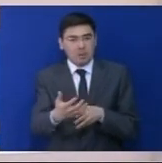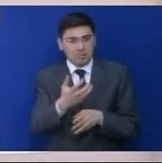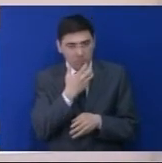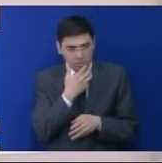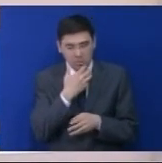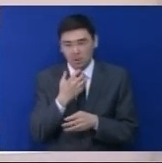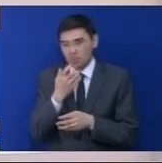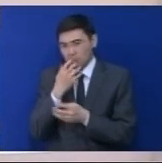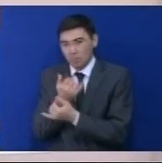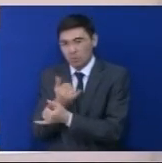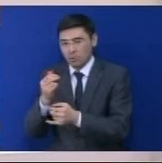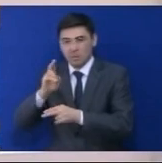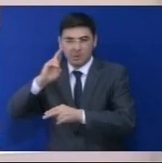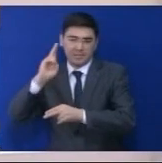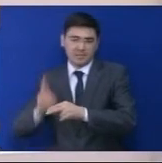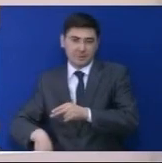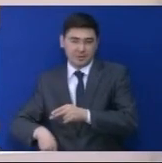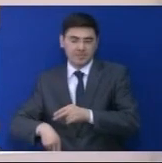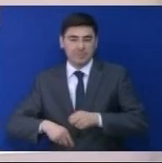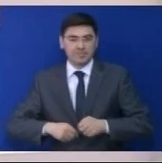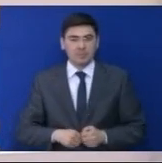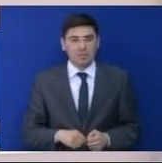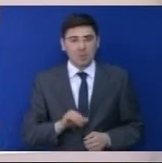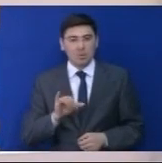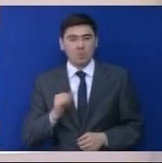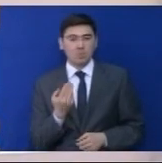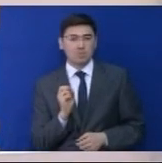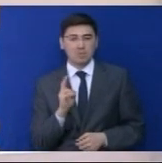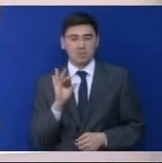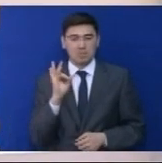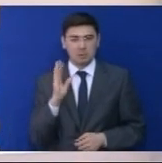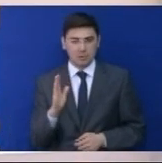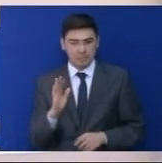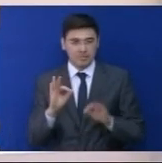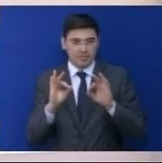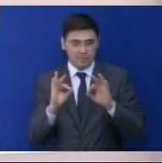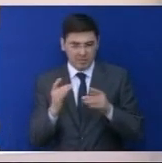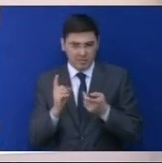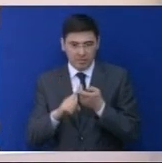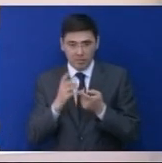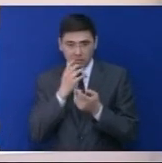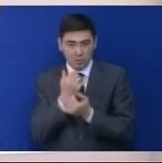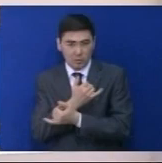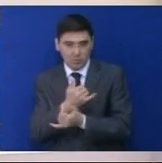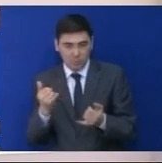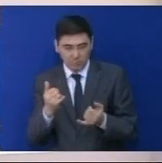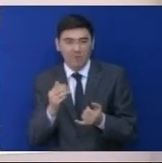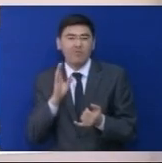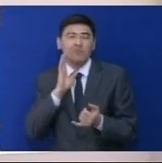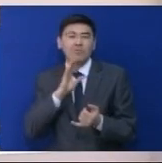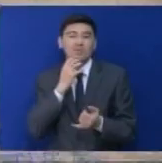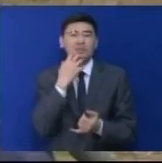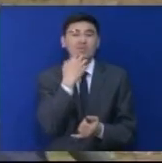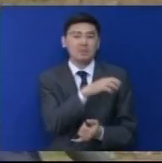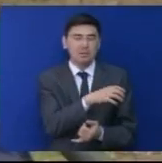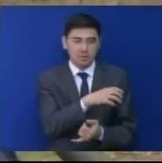будет остановлено. По словам заместителя акима города Николая Ушакова, с остановкой подачи тепла горячее теплоснабжение не прекратится.